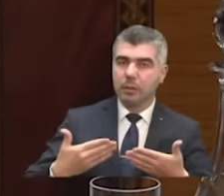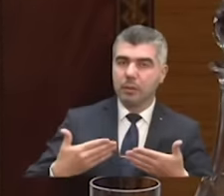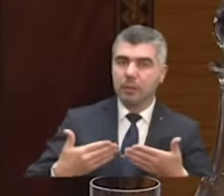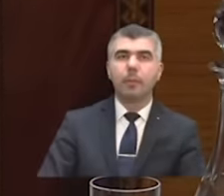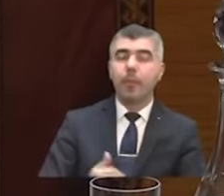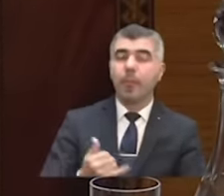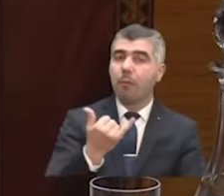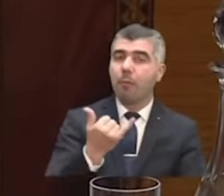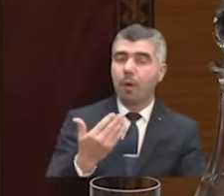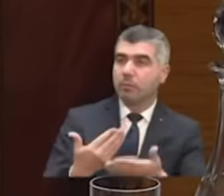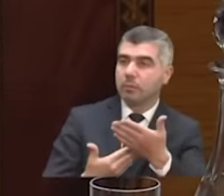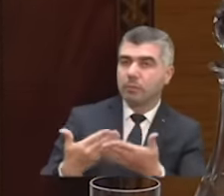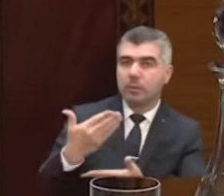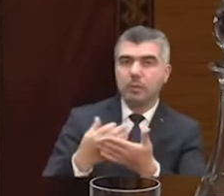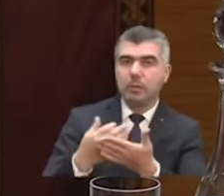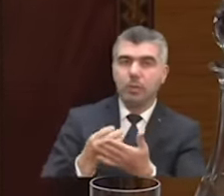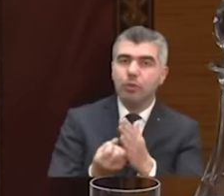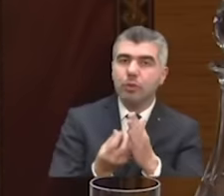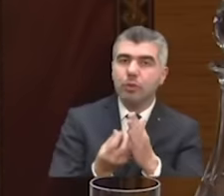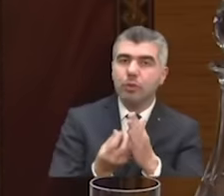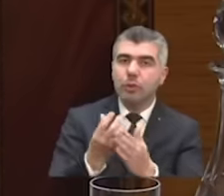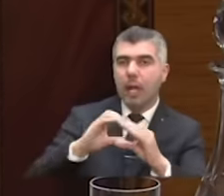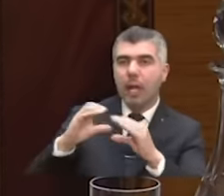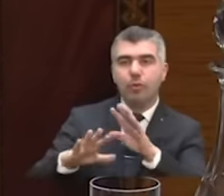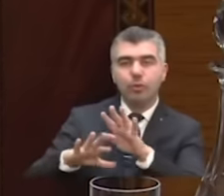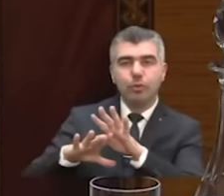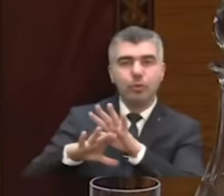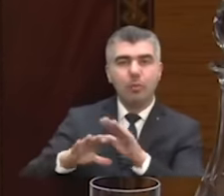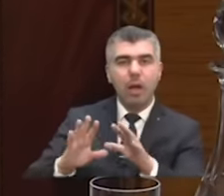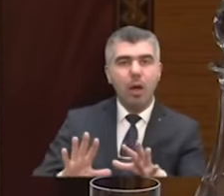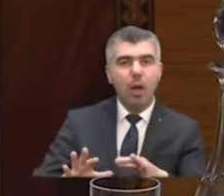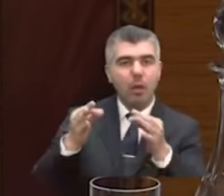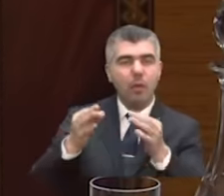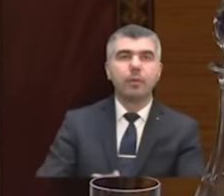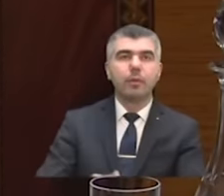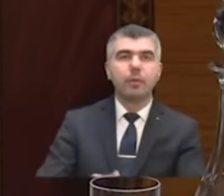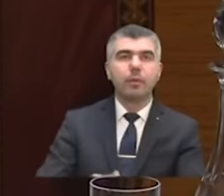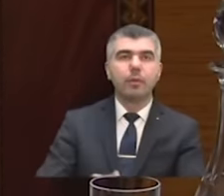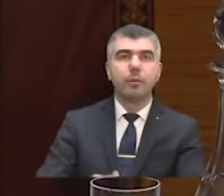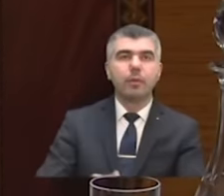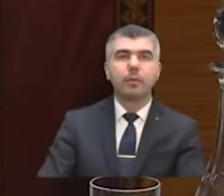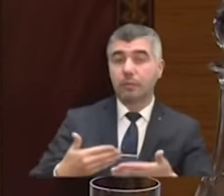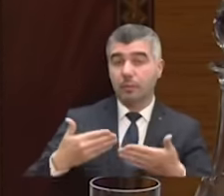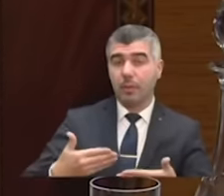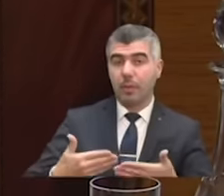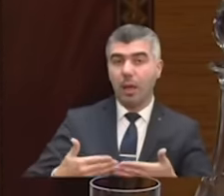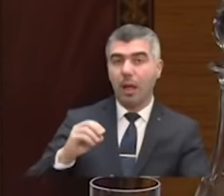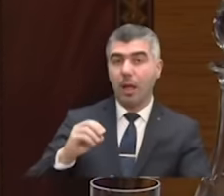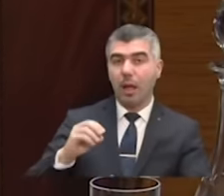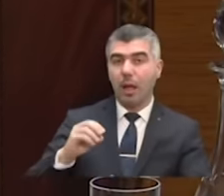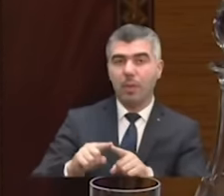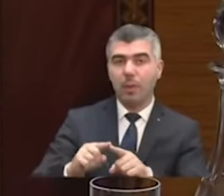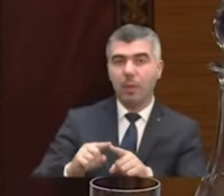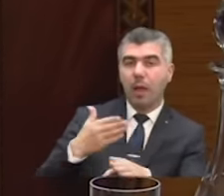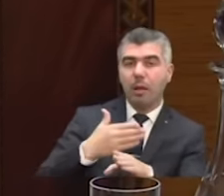الشكر على هذه الفرصة من أجل التفاعل بخصوص مستجدات الحوار الاجتماعي القطاعي. والواقع